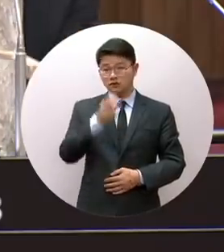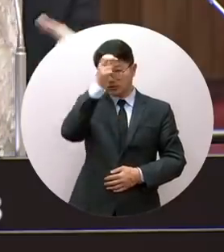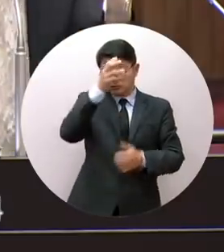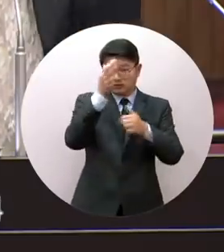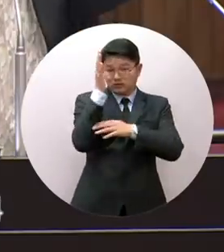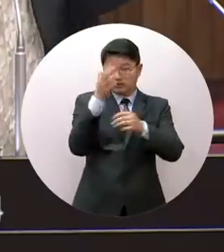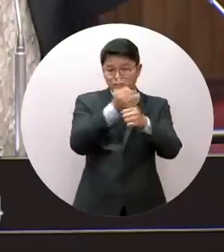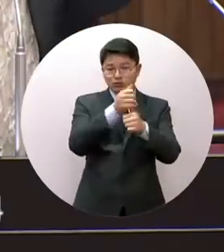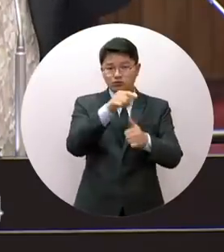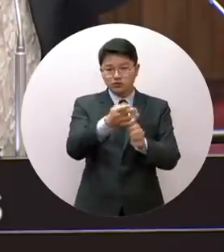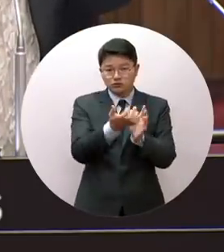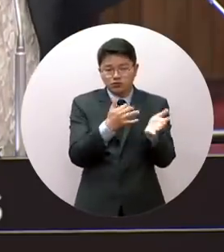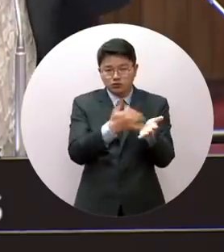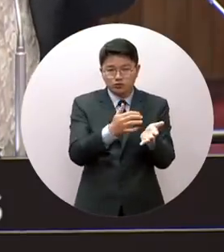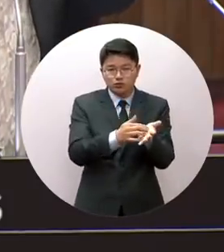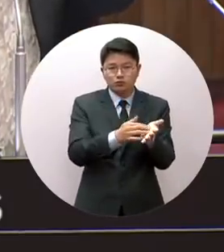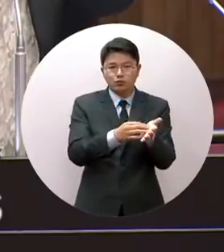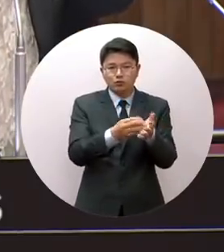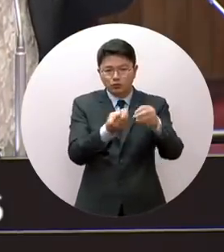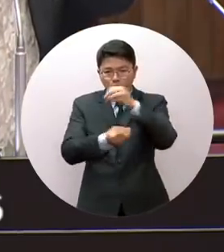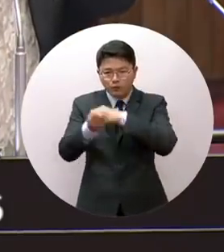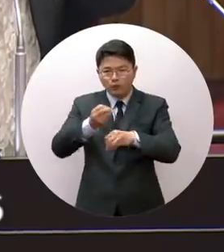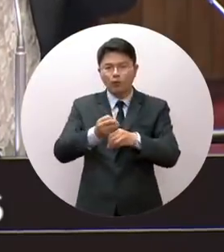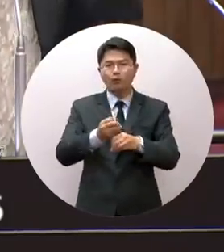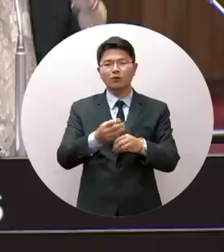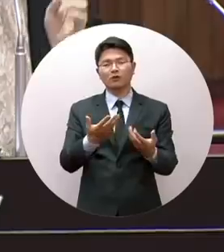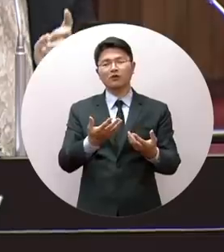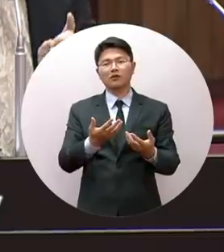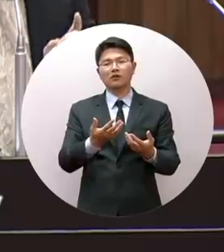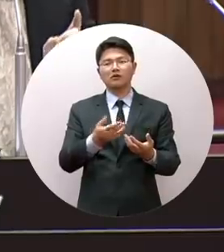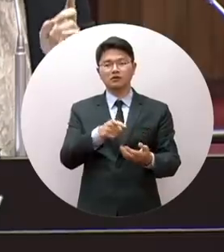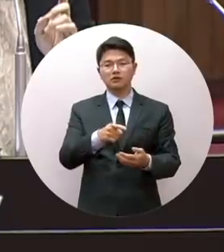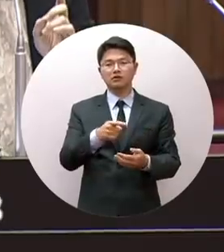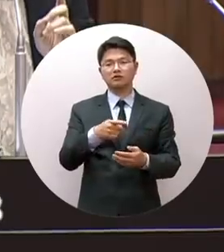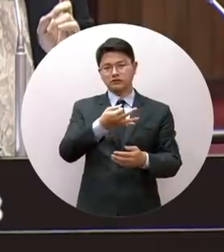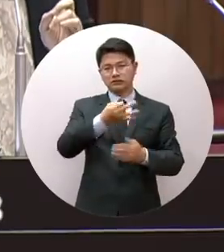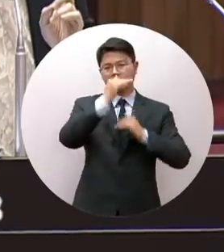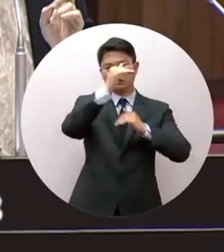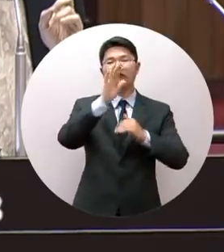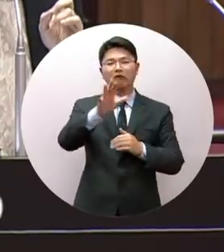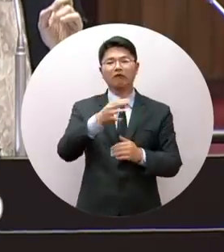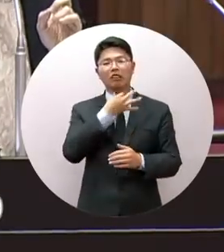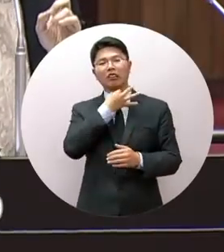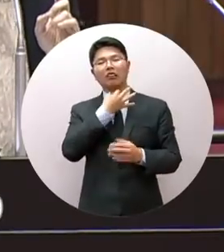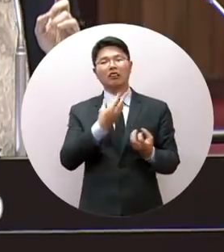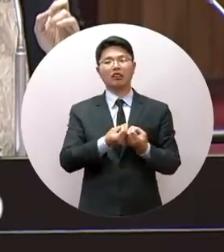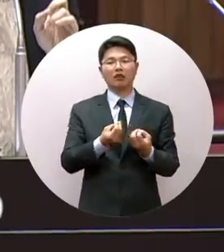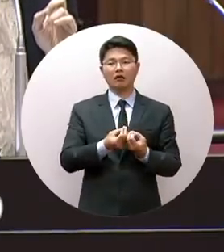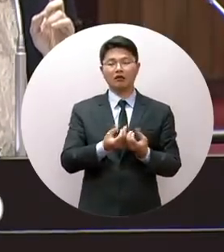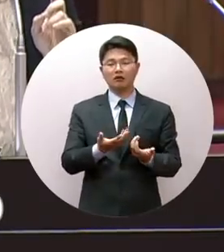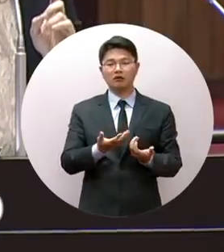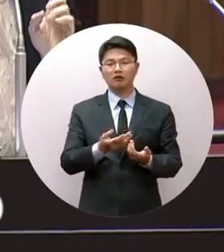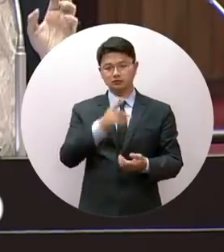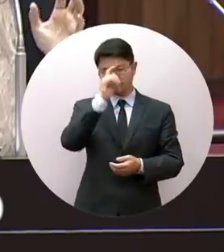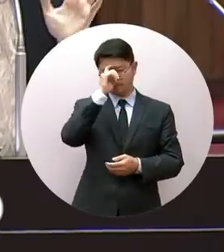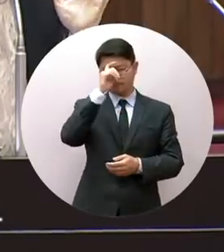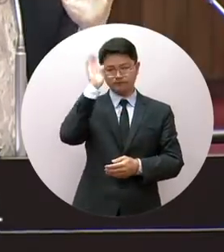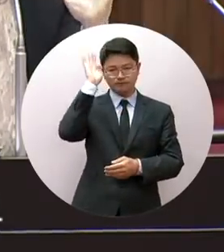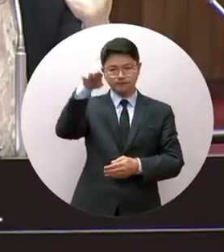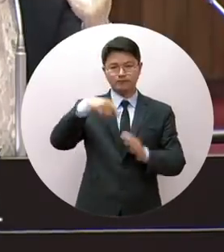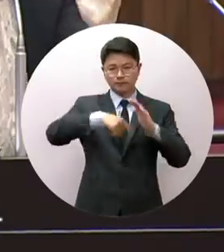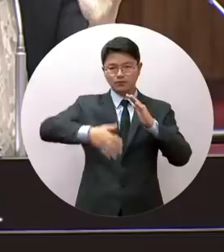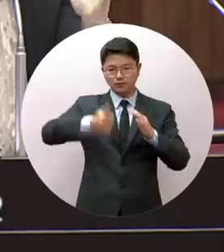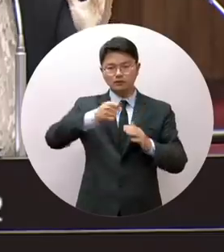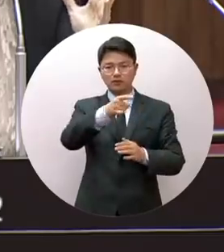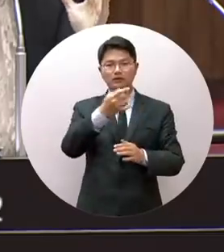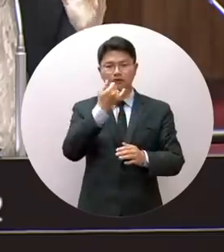部分的预算，因为他原来警政署预算就这么多嘛，警消，所以这个部分我希望听到院长，到时候我希望有一